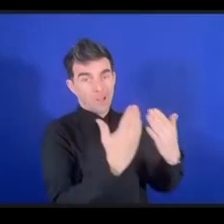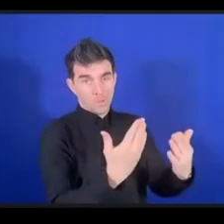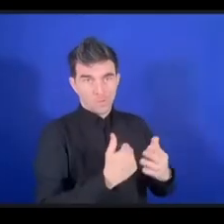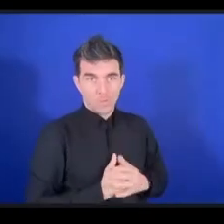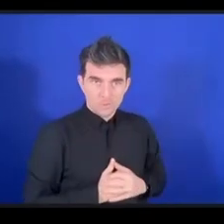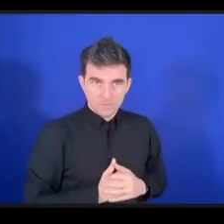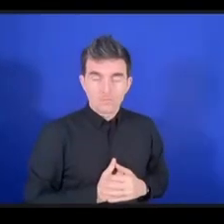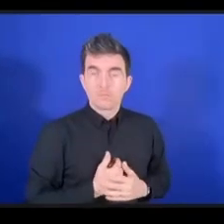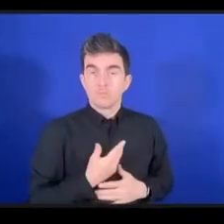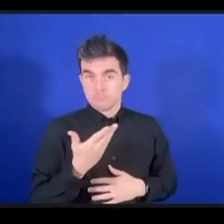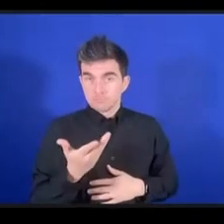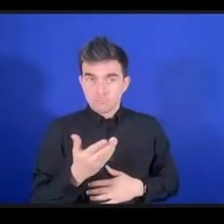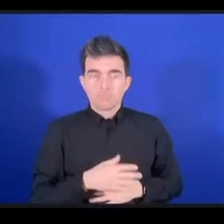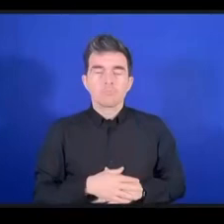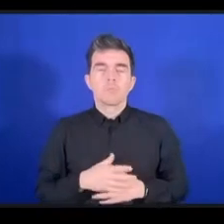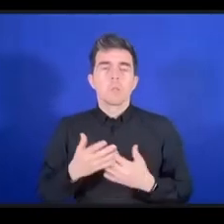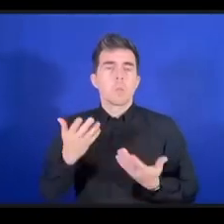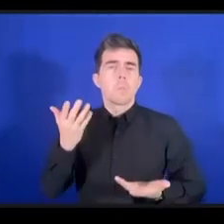看一下 GDC，